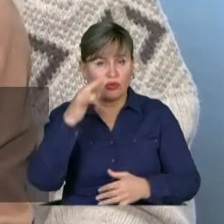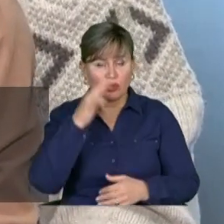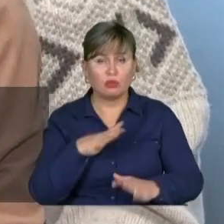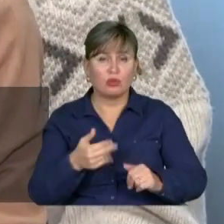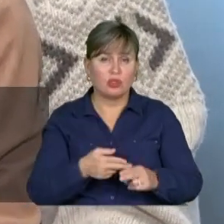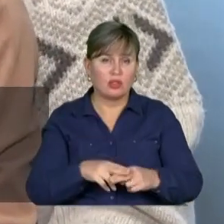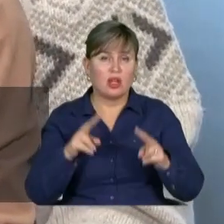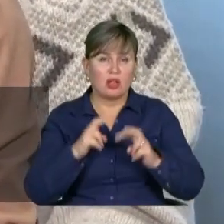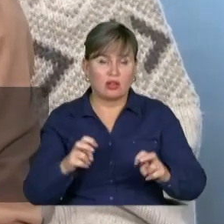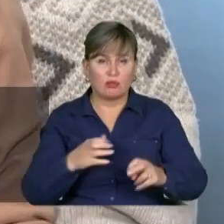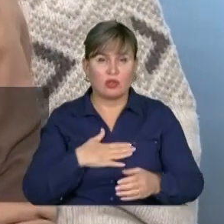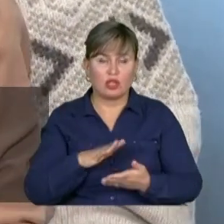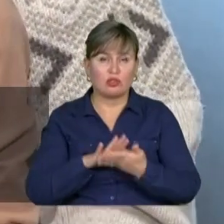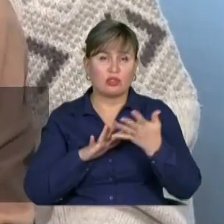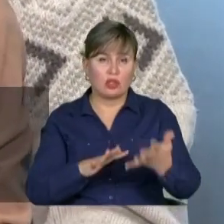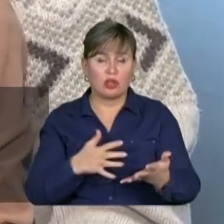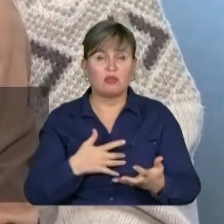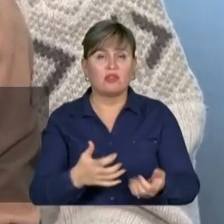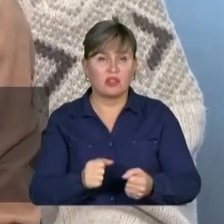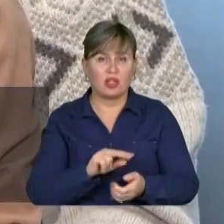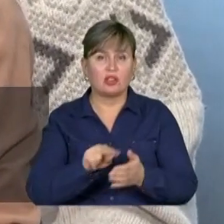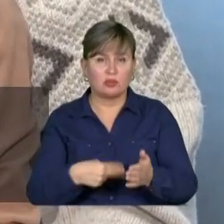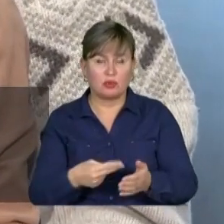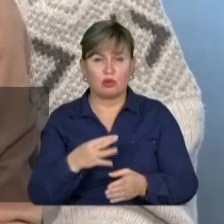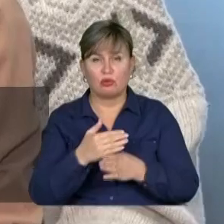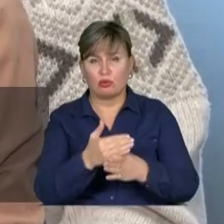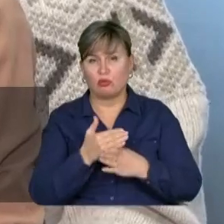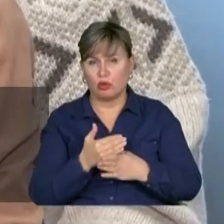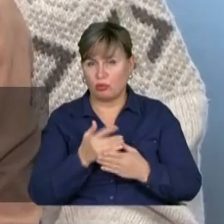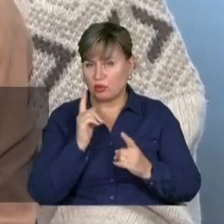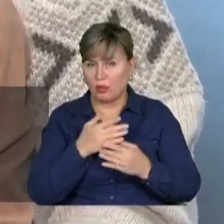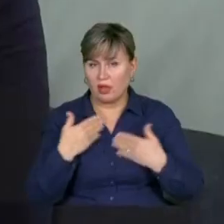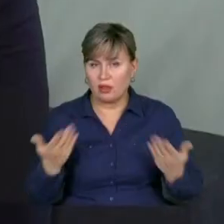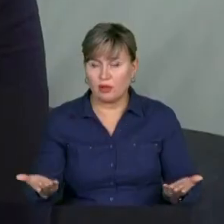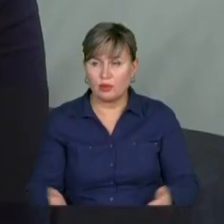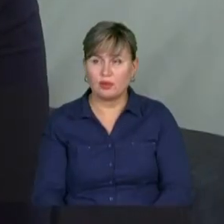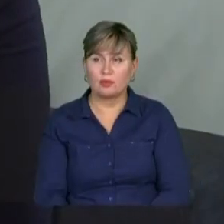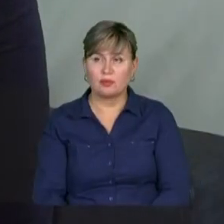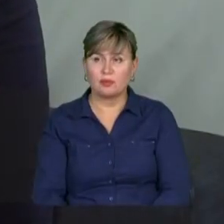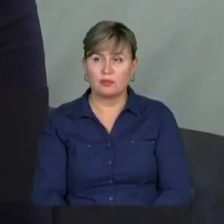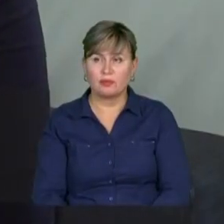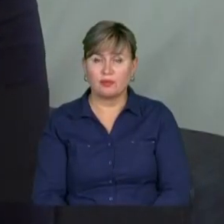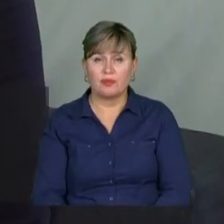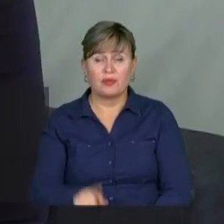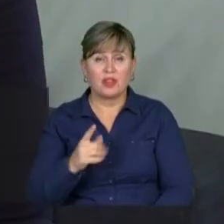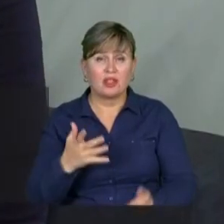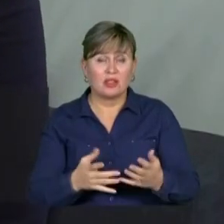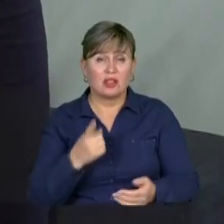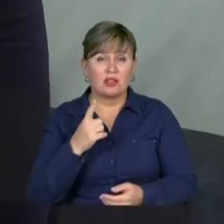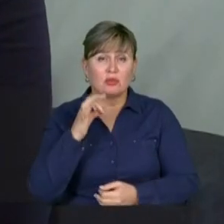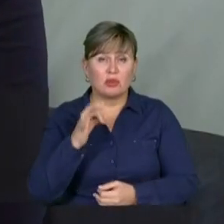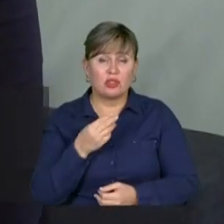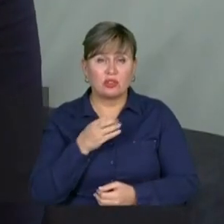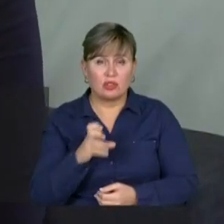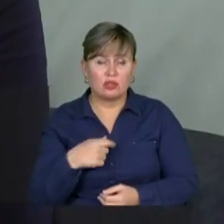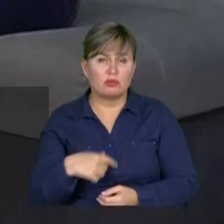этого рассмотрят нашу заявку. Мы взяли эту справку, но помощи от них пока нет. Даже если 1% шанса, мы хотим все